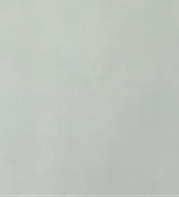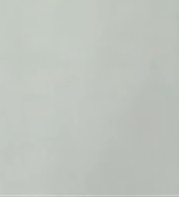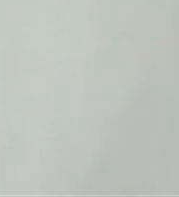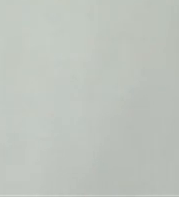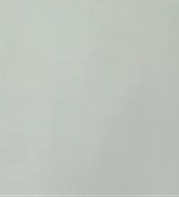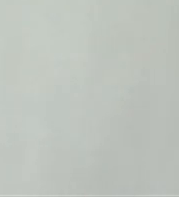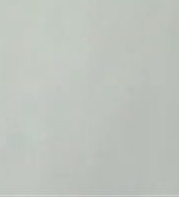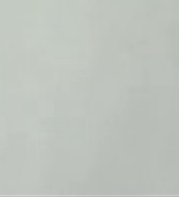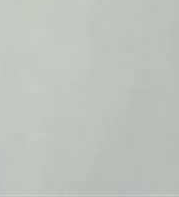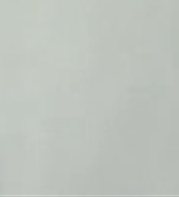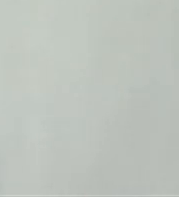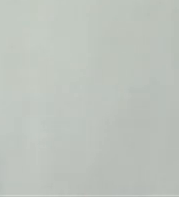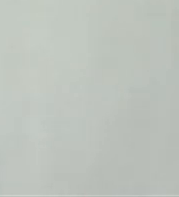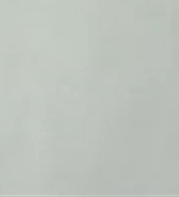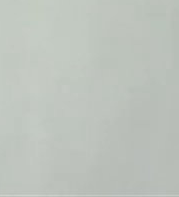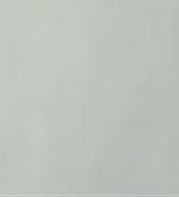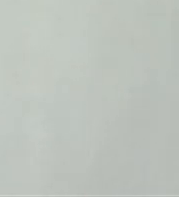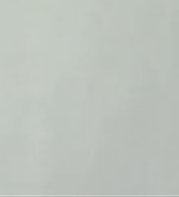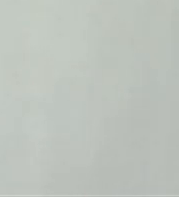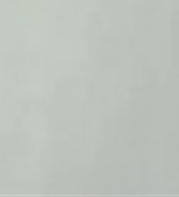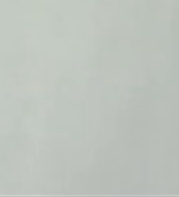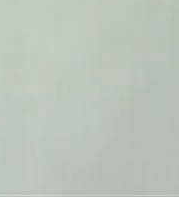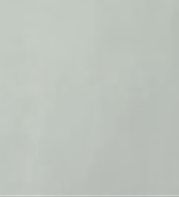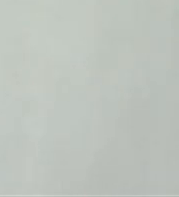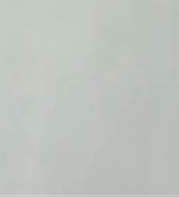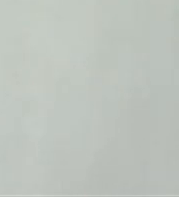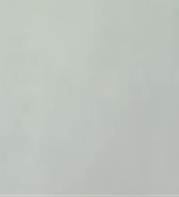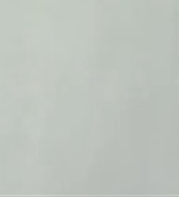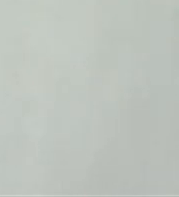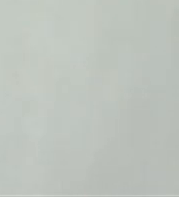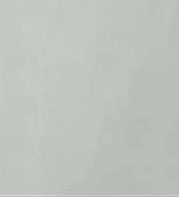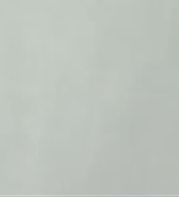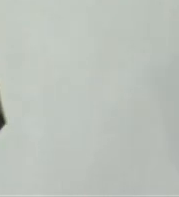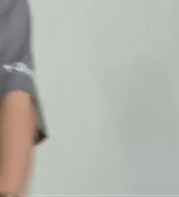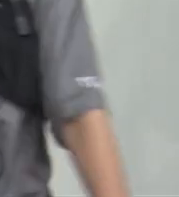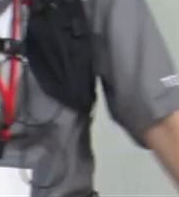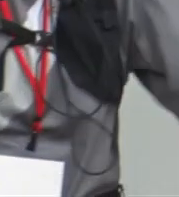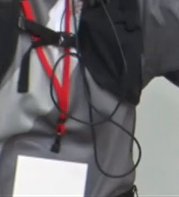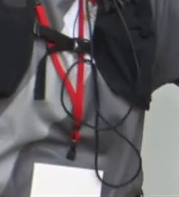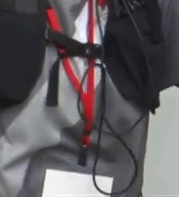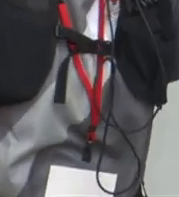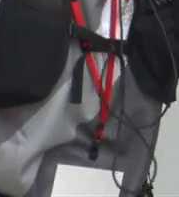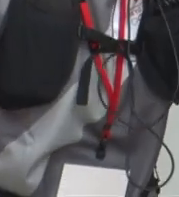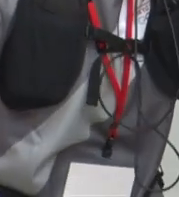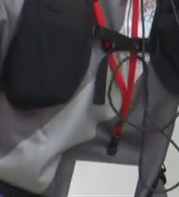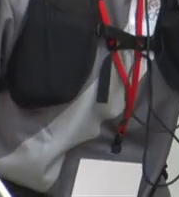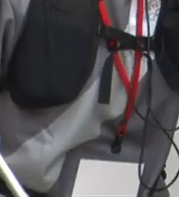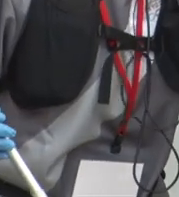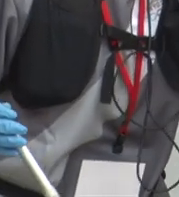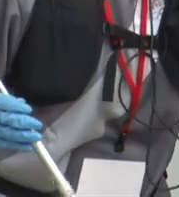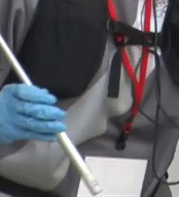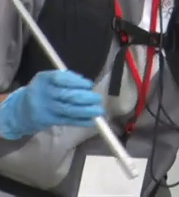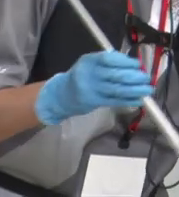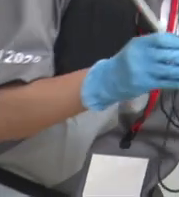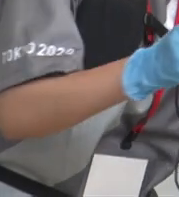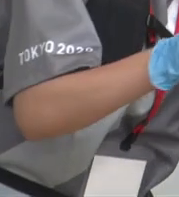第一ランナーのトーチへの聖火の点火は渡辺隆東村山市長からとなります。